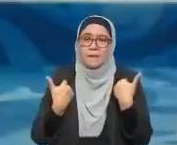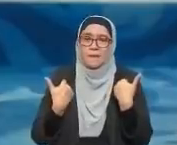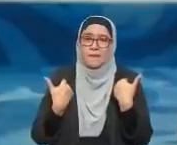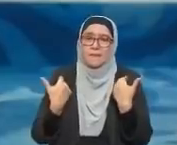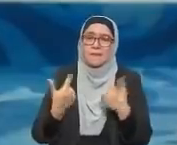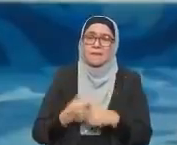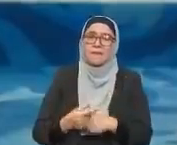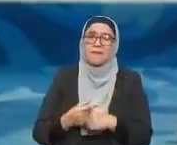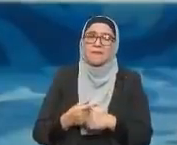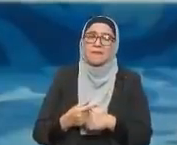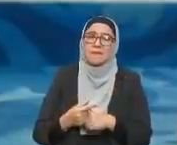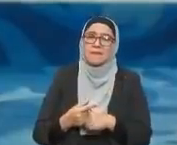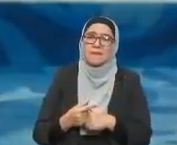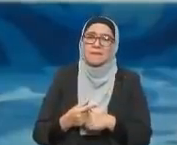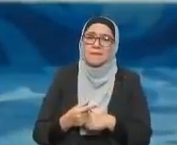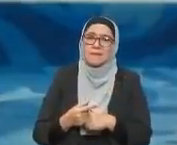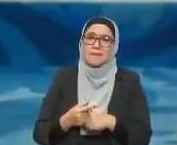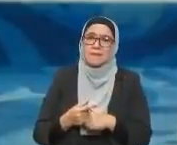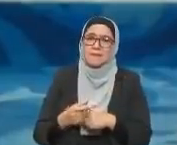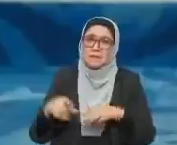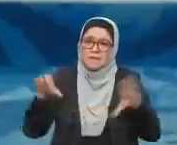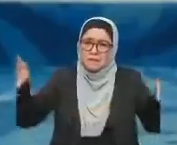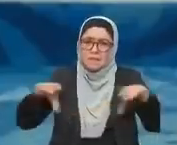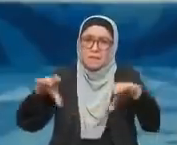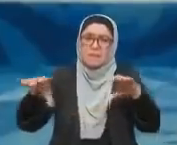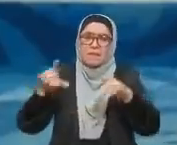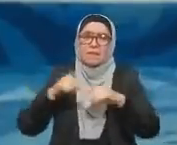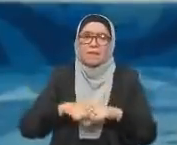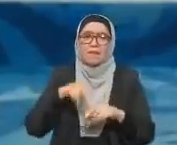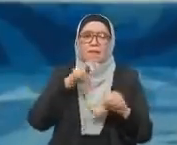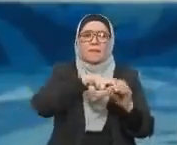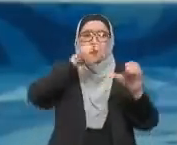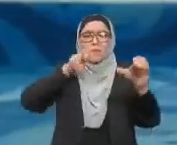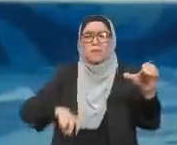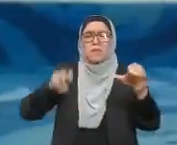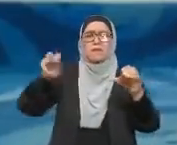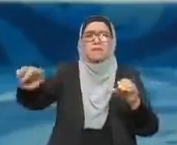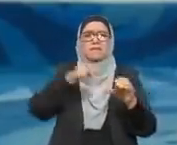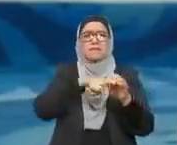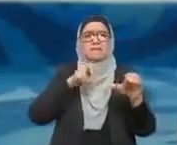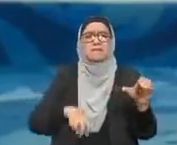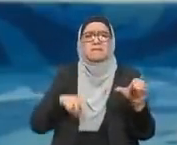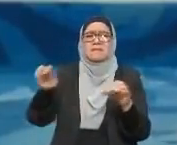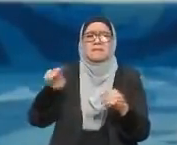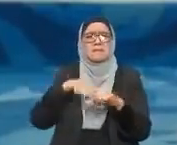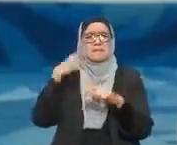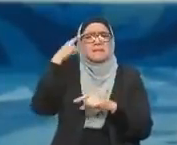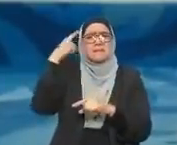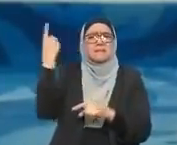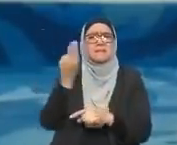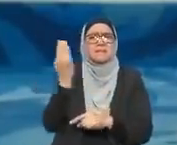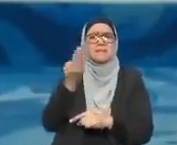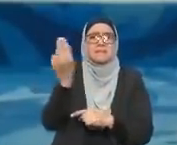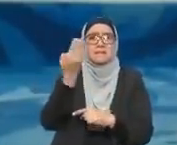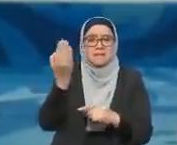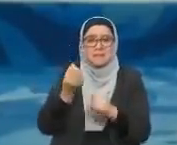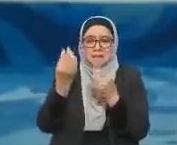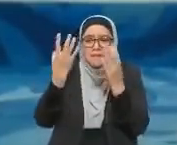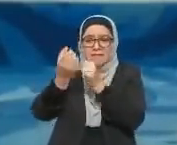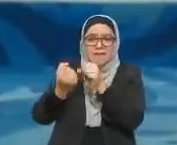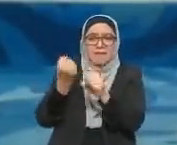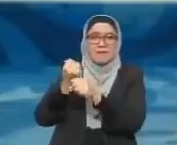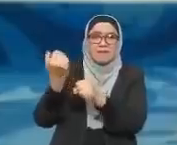perilaku lompat Pati itu menjadi satu gejala yang biasa sepanjang 123 yang lalu ini atau beberapa tahun yang